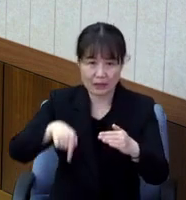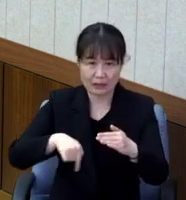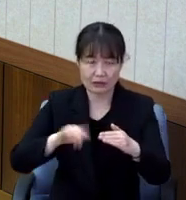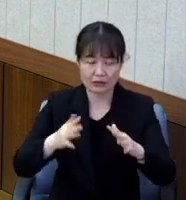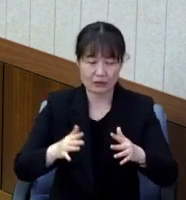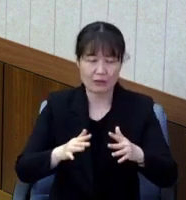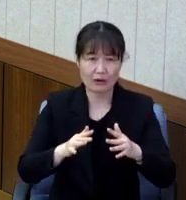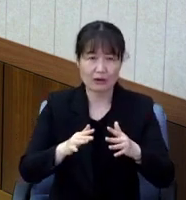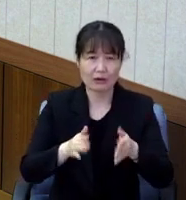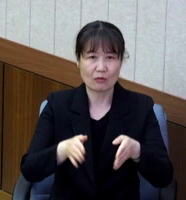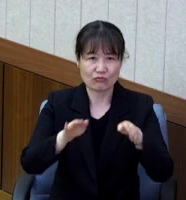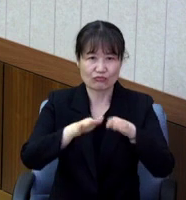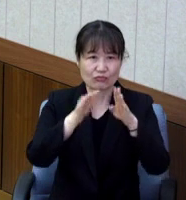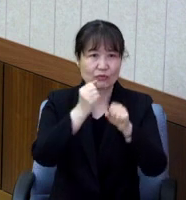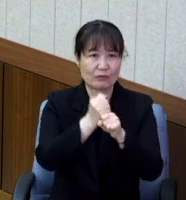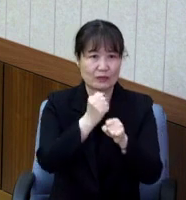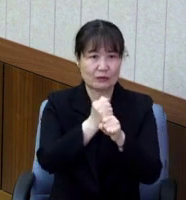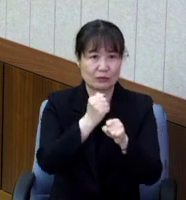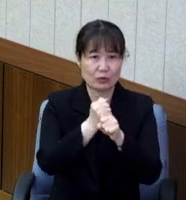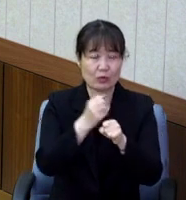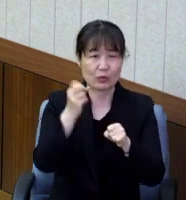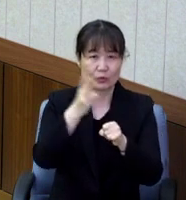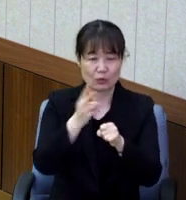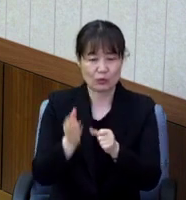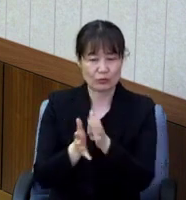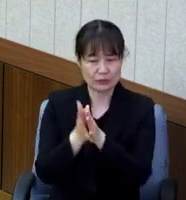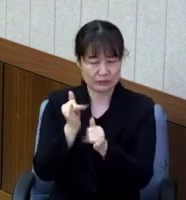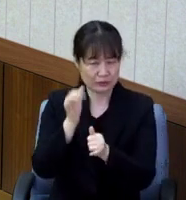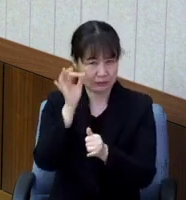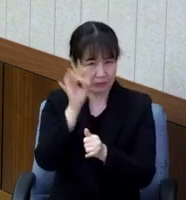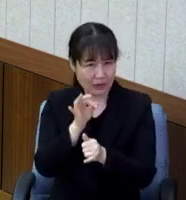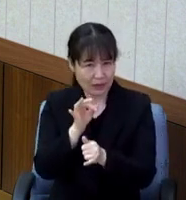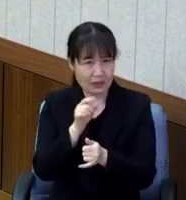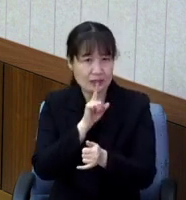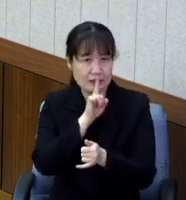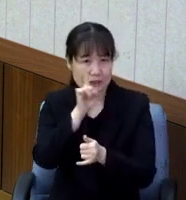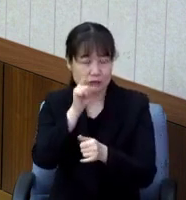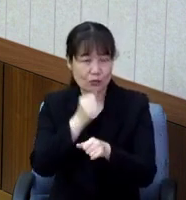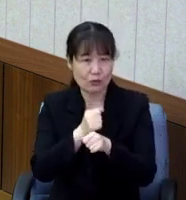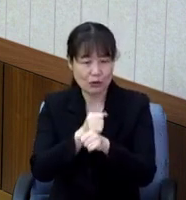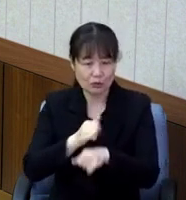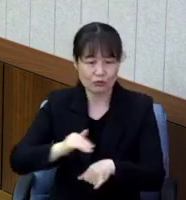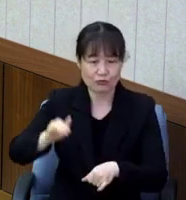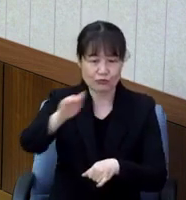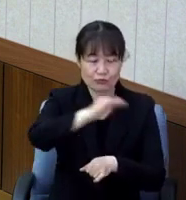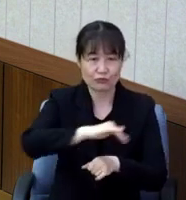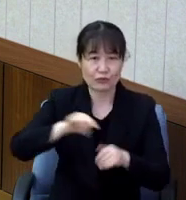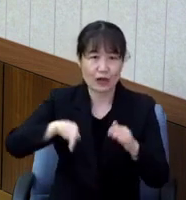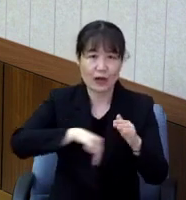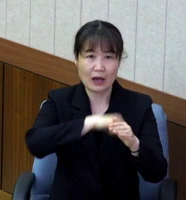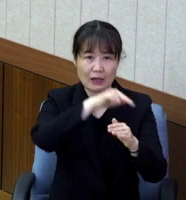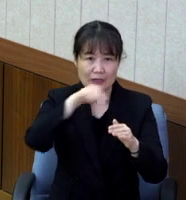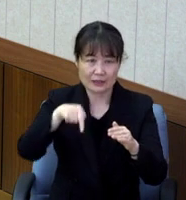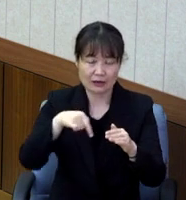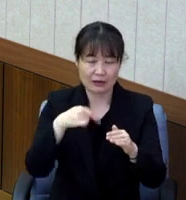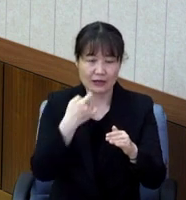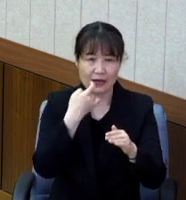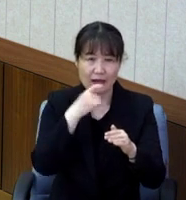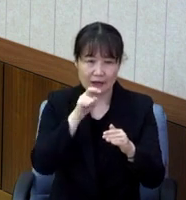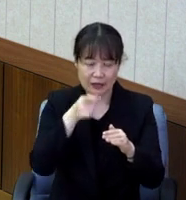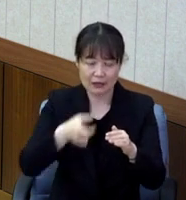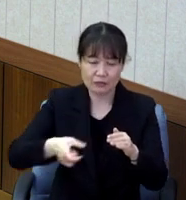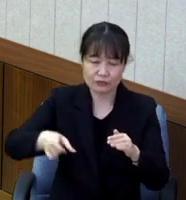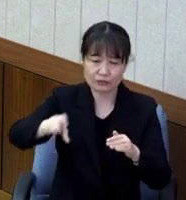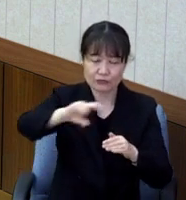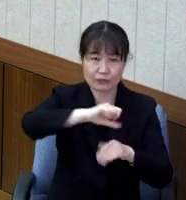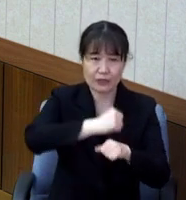조형물을 설치하고 해당 지역 주민 신고제 운영, 회전 교차로 내 이중 황색 실선과 안전